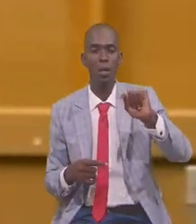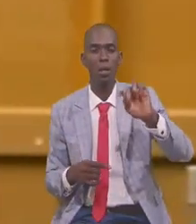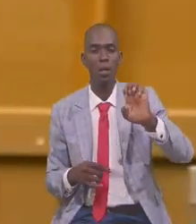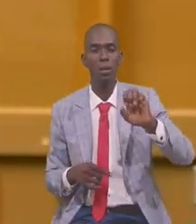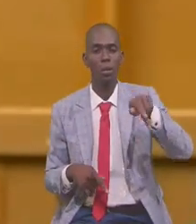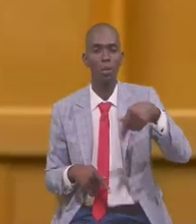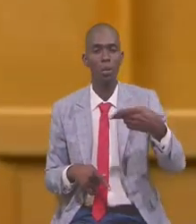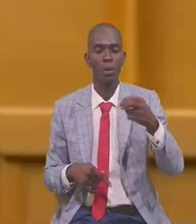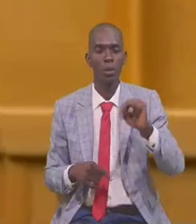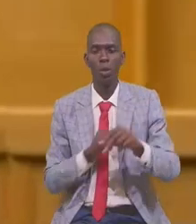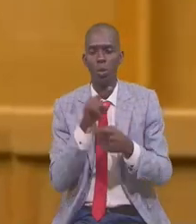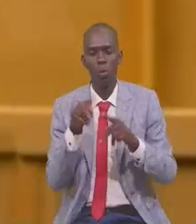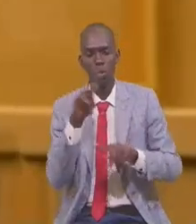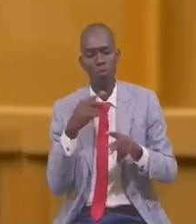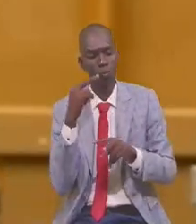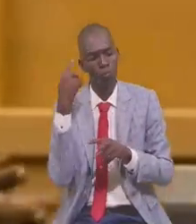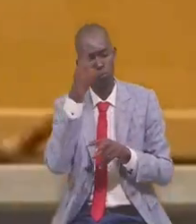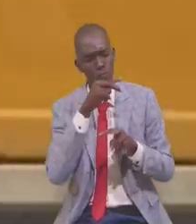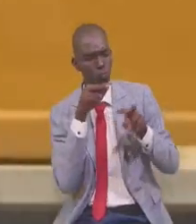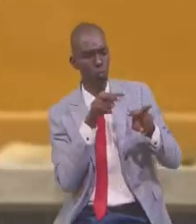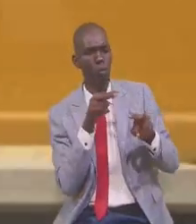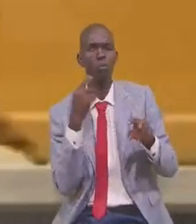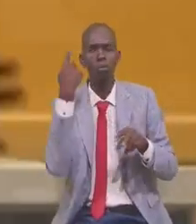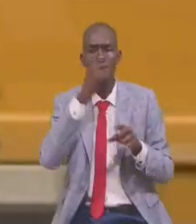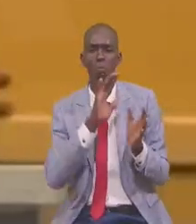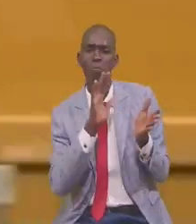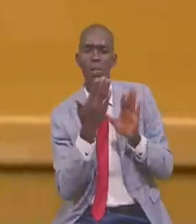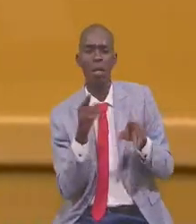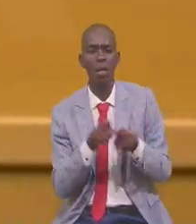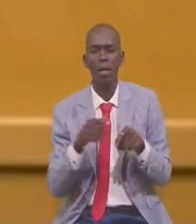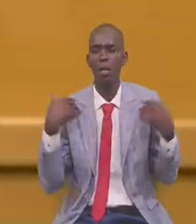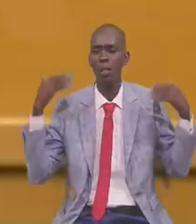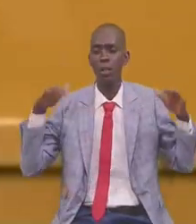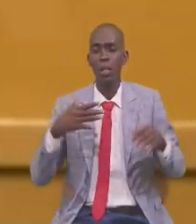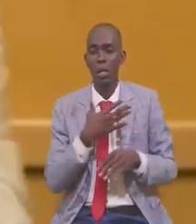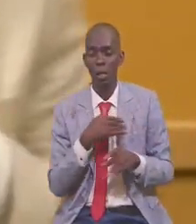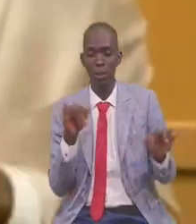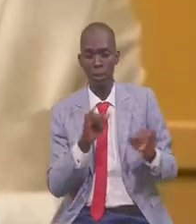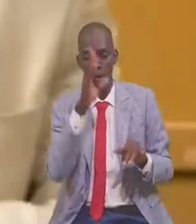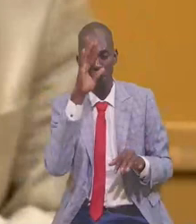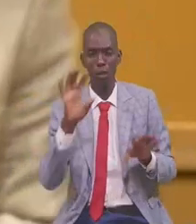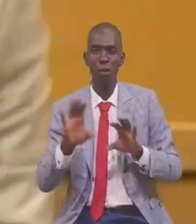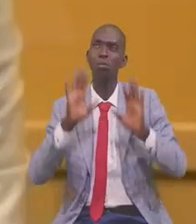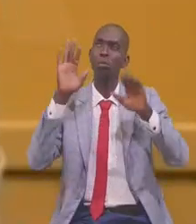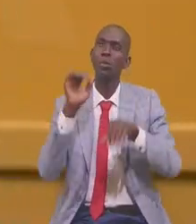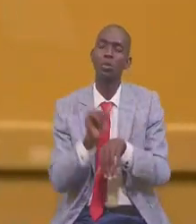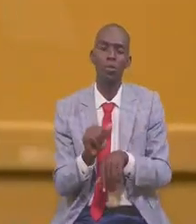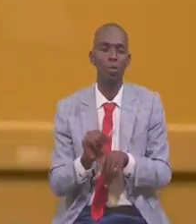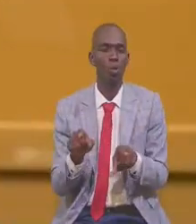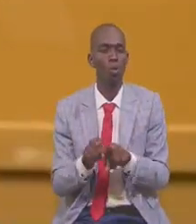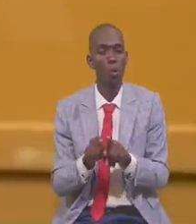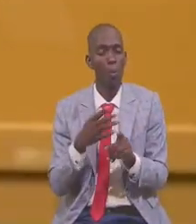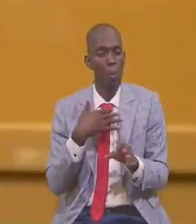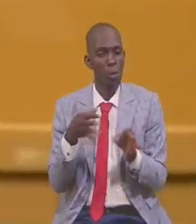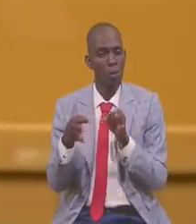c'était comme un ange qu'on voit. Et il a fait beaucoup d'autres miracles et des prodiges parmi eux également. Le point est,